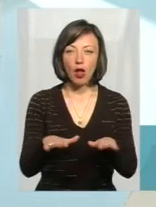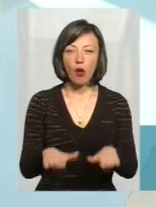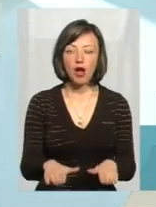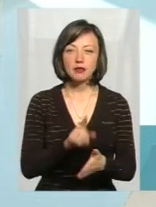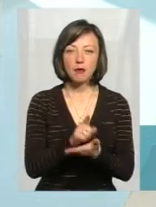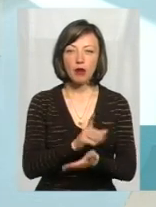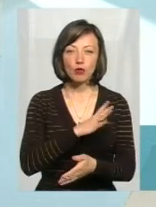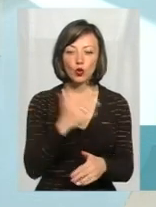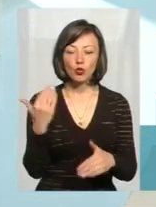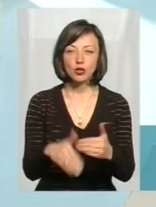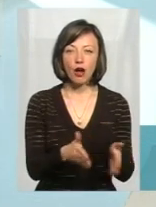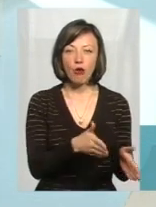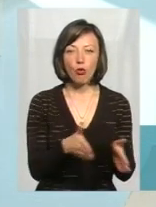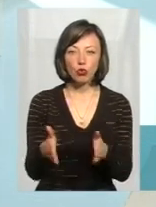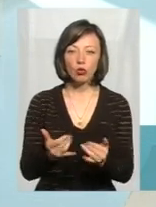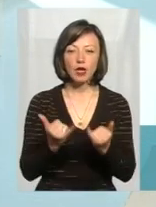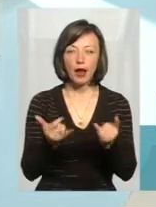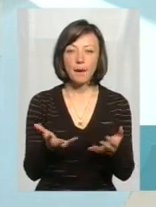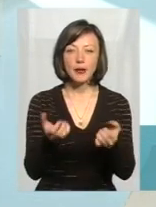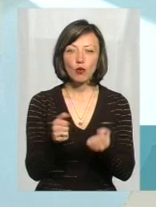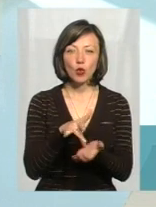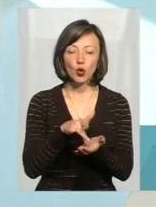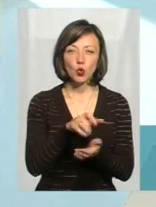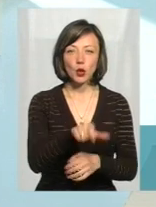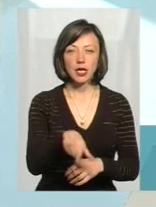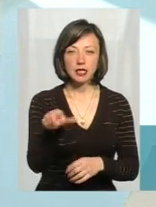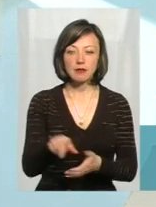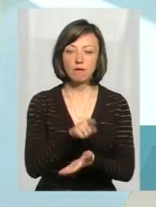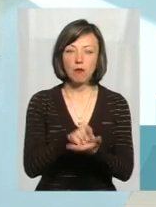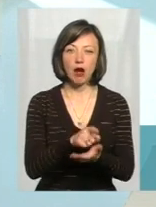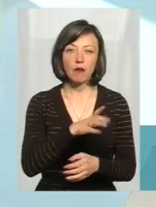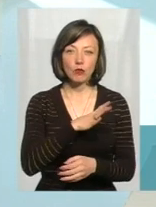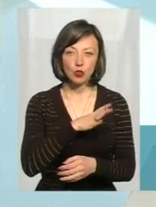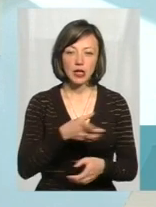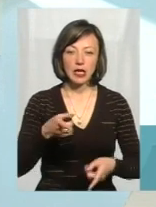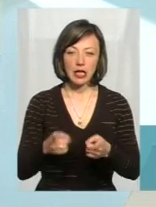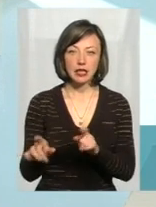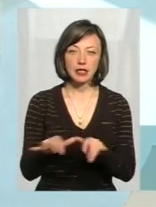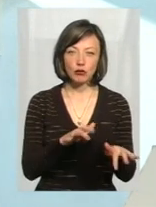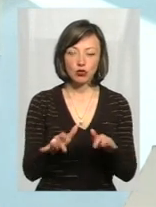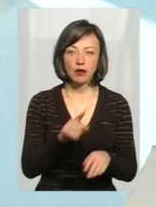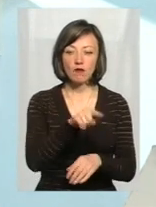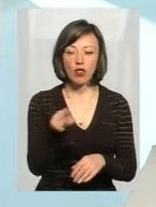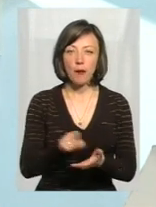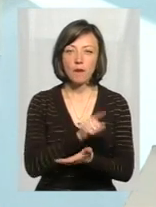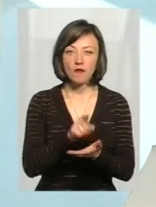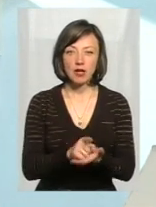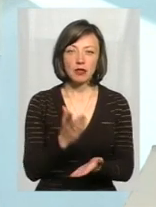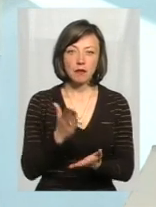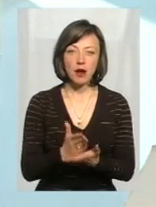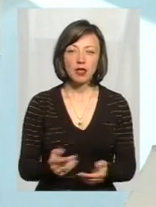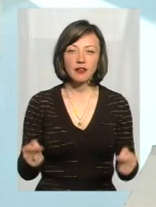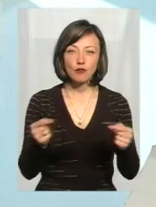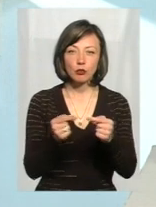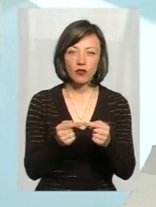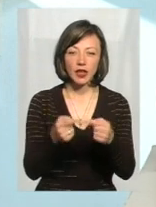бути вже готовою для прийому туристів, вона має бути діючою, вона повинна мати